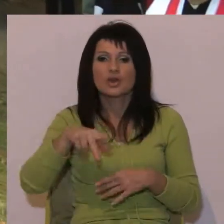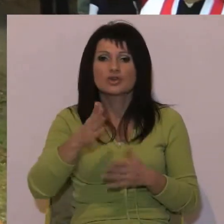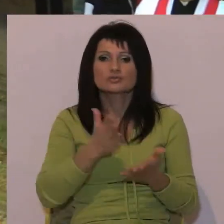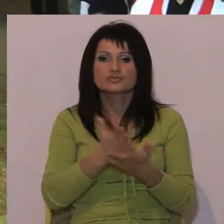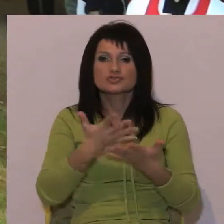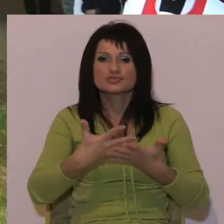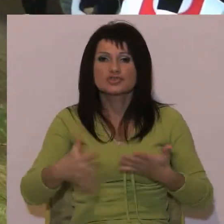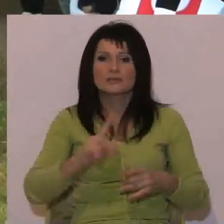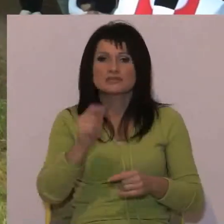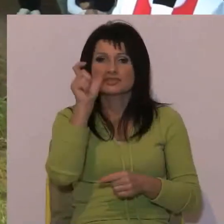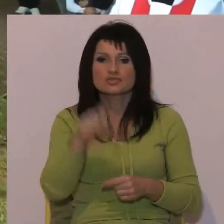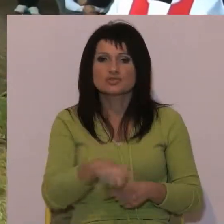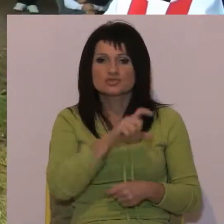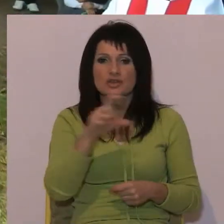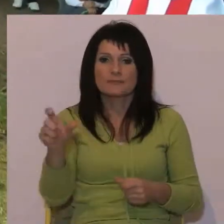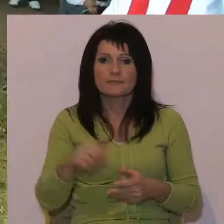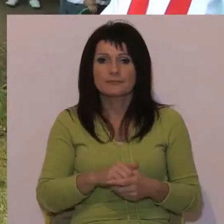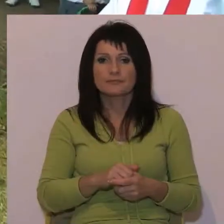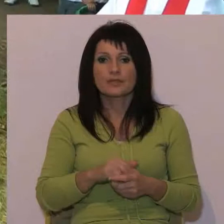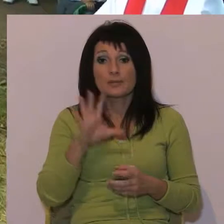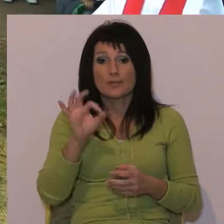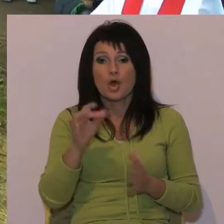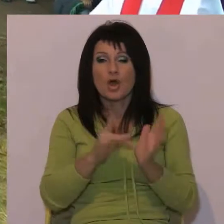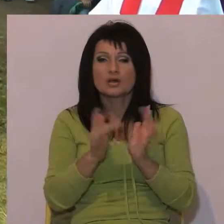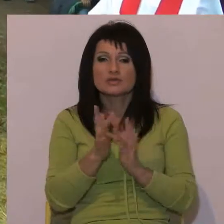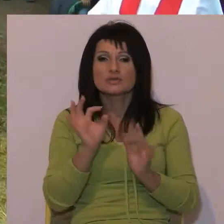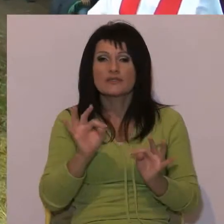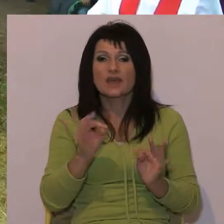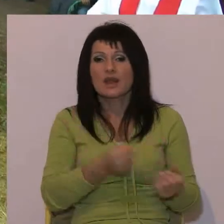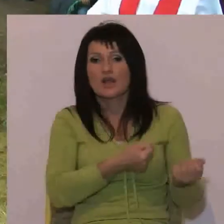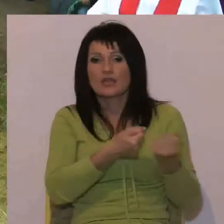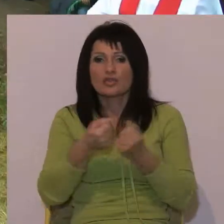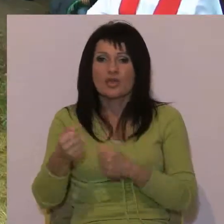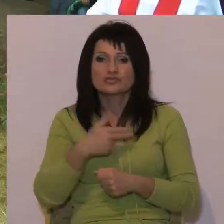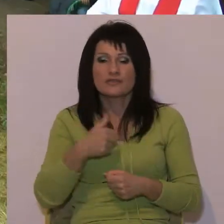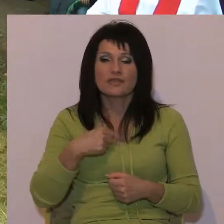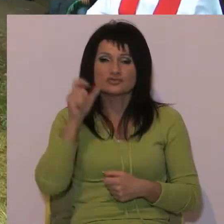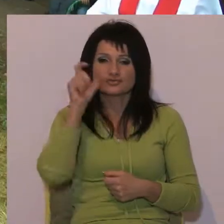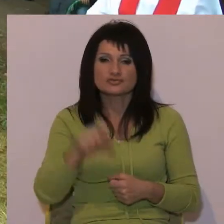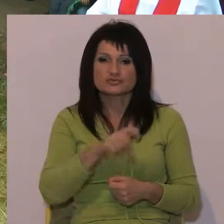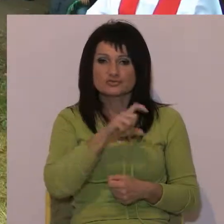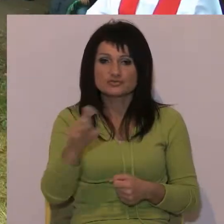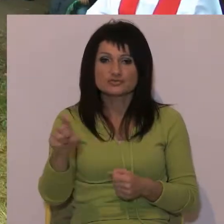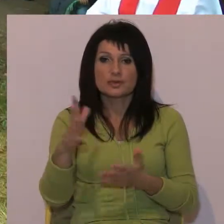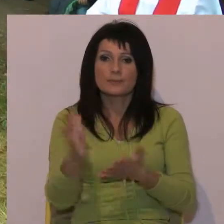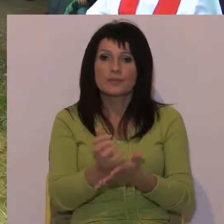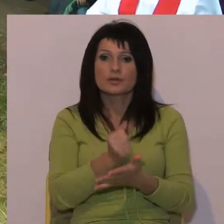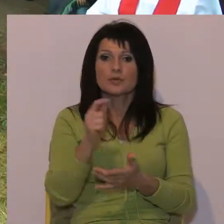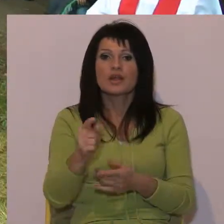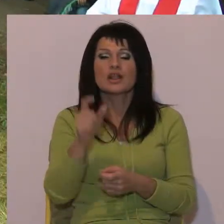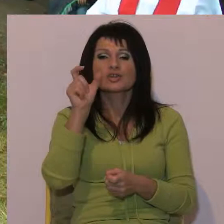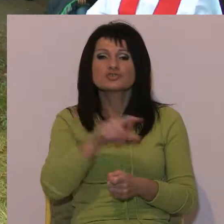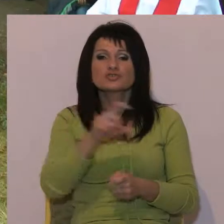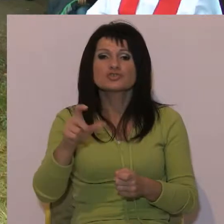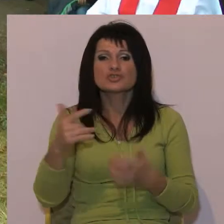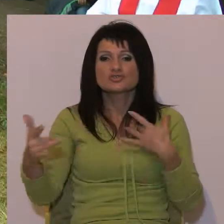z krzyżem. Bo Chrystus teraz nosi nasze krzyże, podejmuje te krzyże i